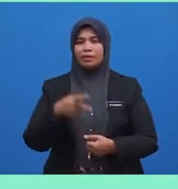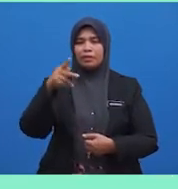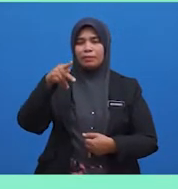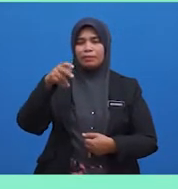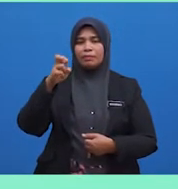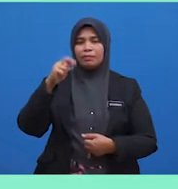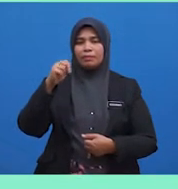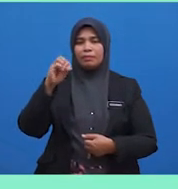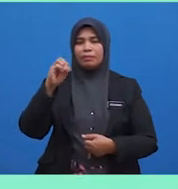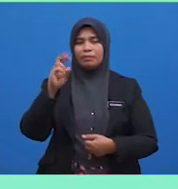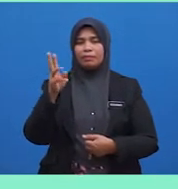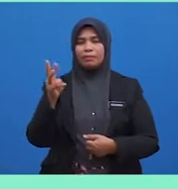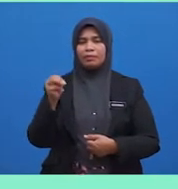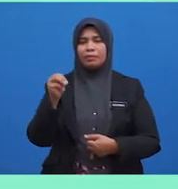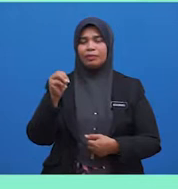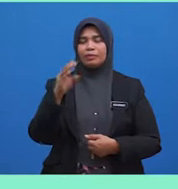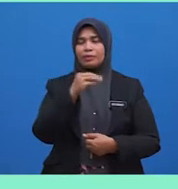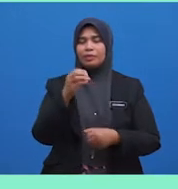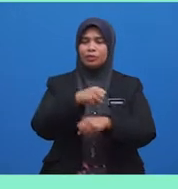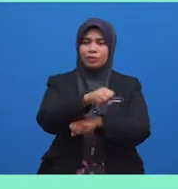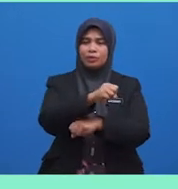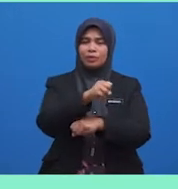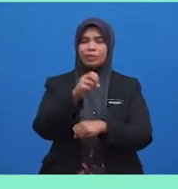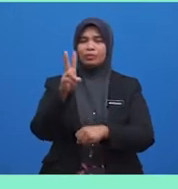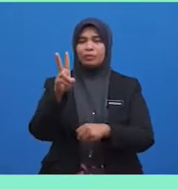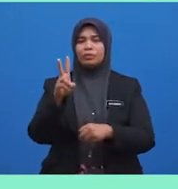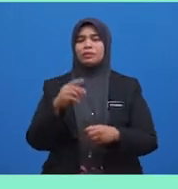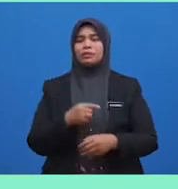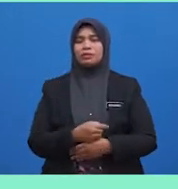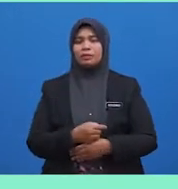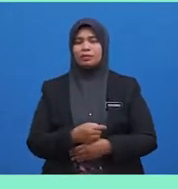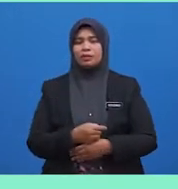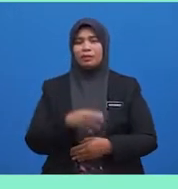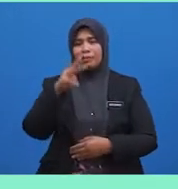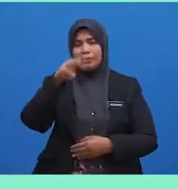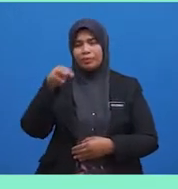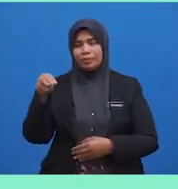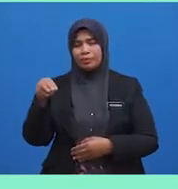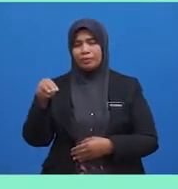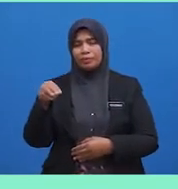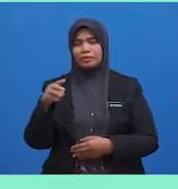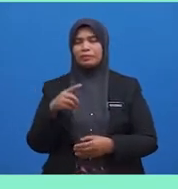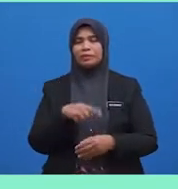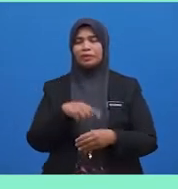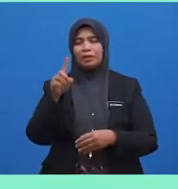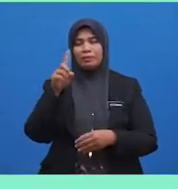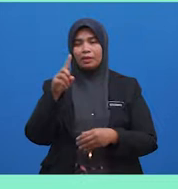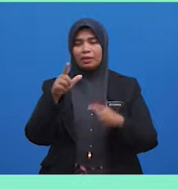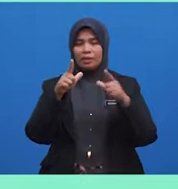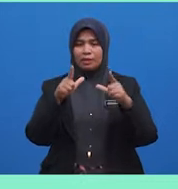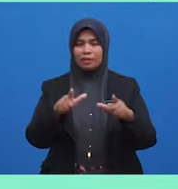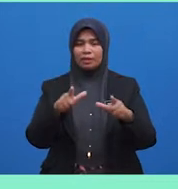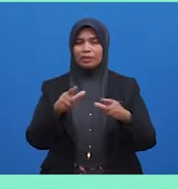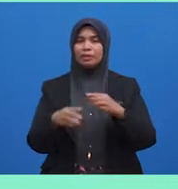Penom and Sungai Dua Semantan Companies di Penjong. Murid-murid, di manakah